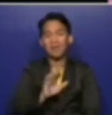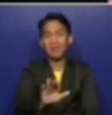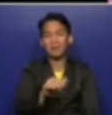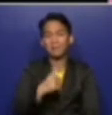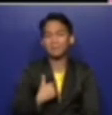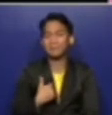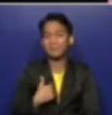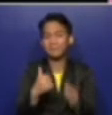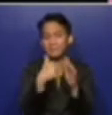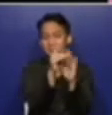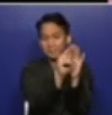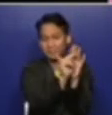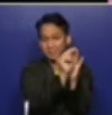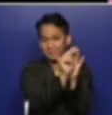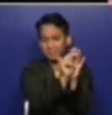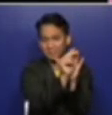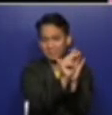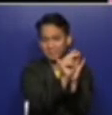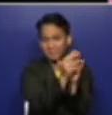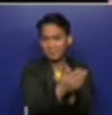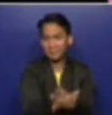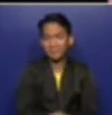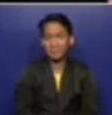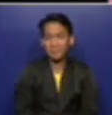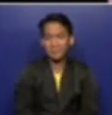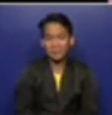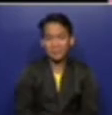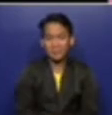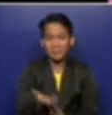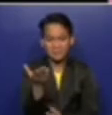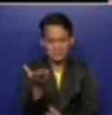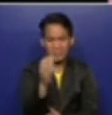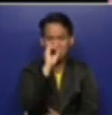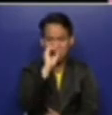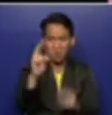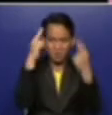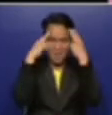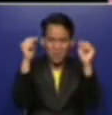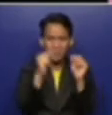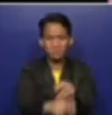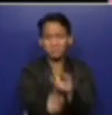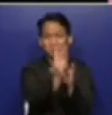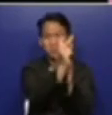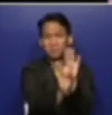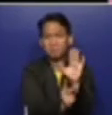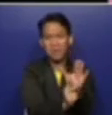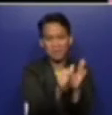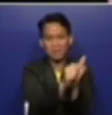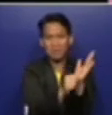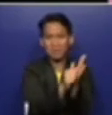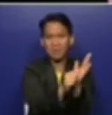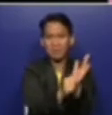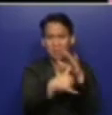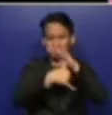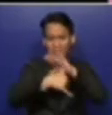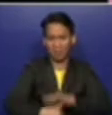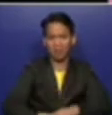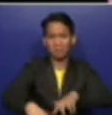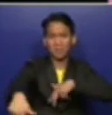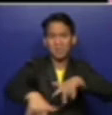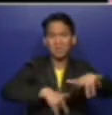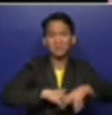บรักนี่กลายเป็นน่านกระซิบลุงนะครับให้แก้รัฐธรรมนูญให้หยุดคุกคามประชาชนและก็ให้ยุบส